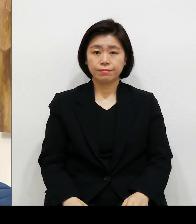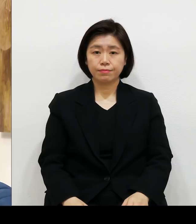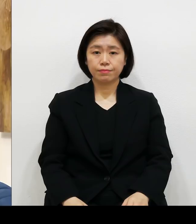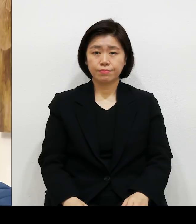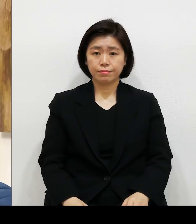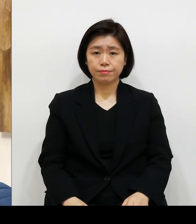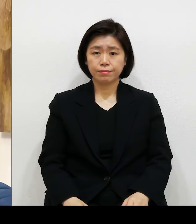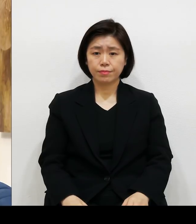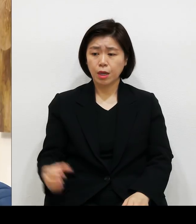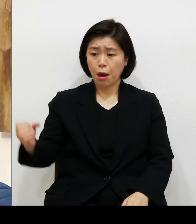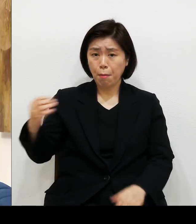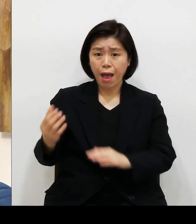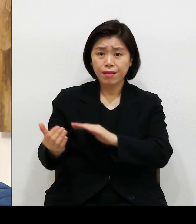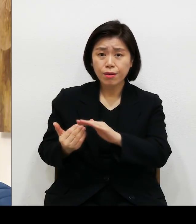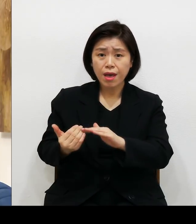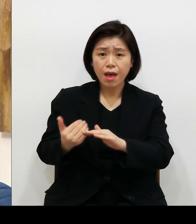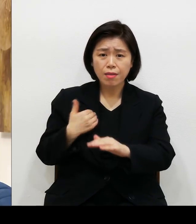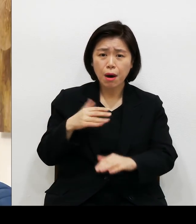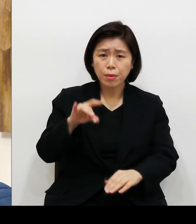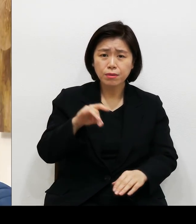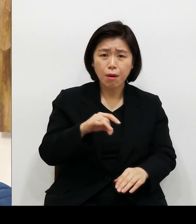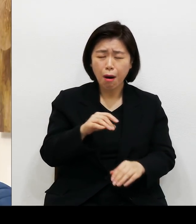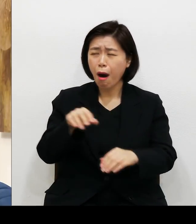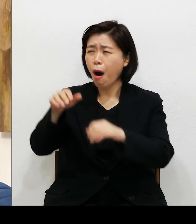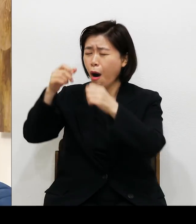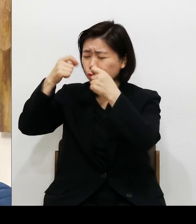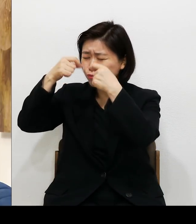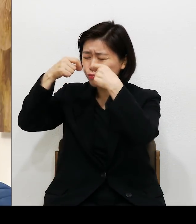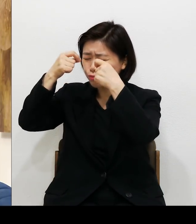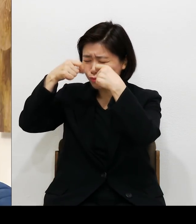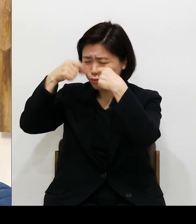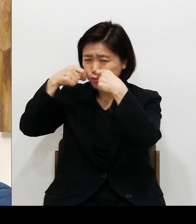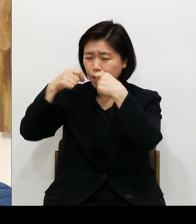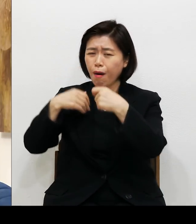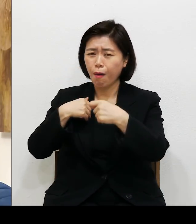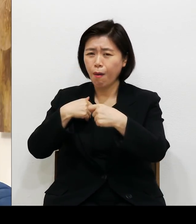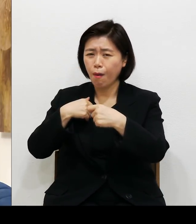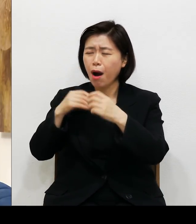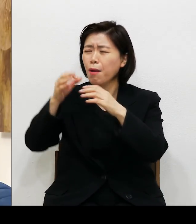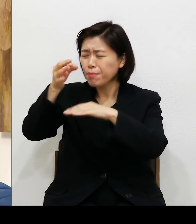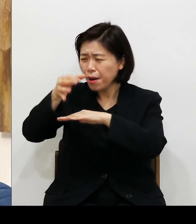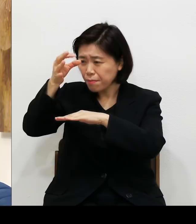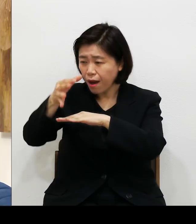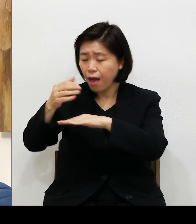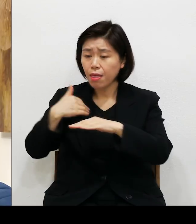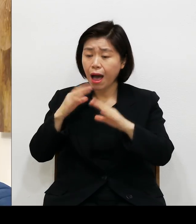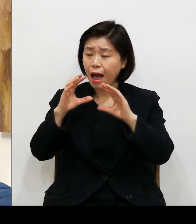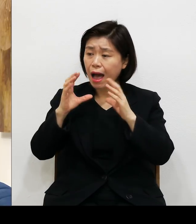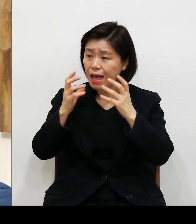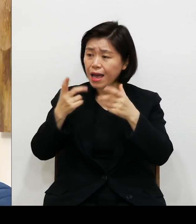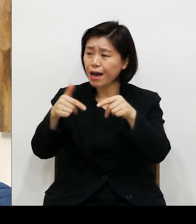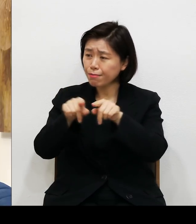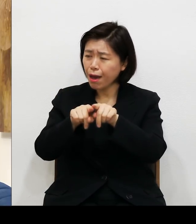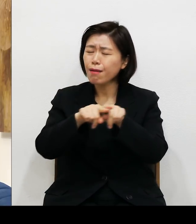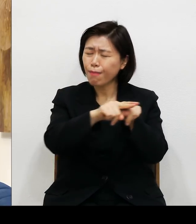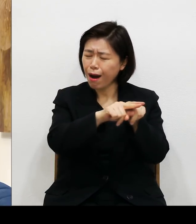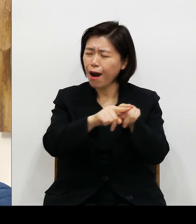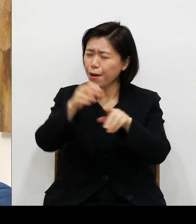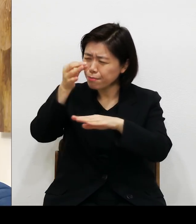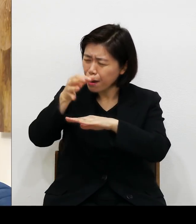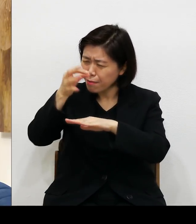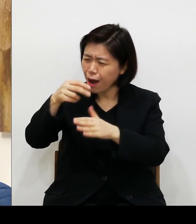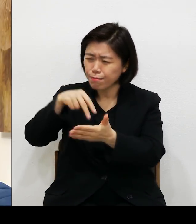경찰 말 듣기도 전에 죄송해요 저 이제 들어가려고요. 저 지금 애기 데리고 들어가려고 그래요. 저 갈게요 막 이러는데 잠깐